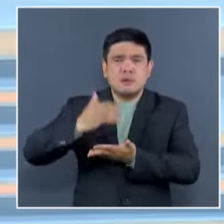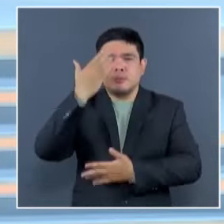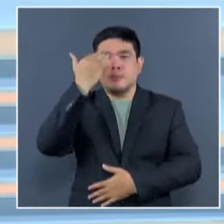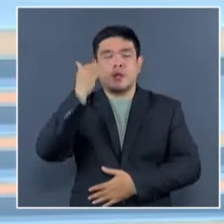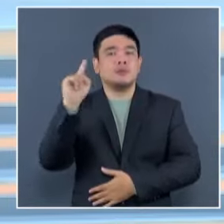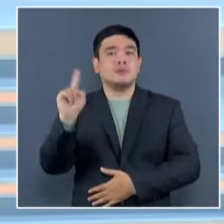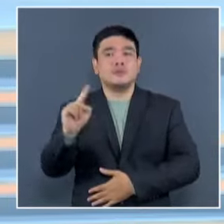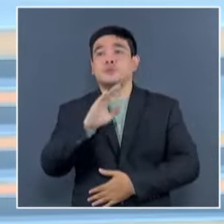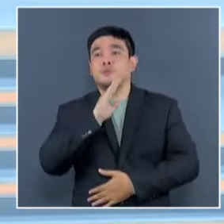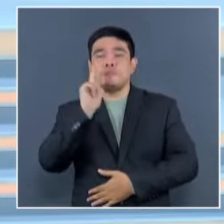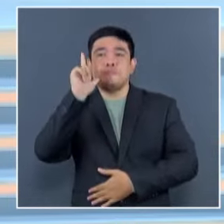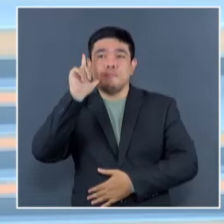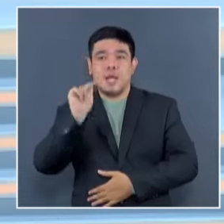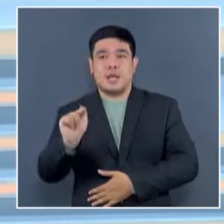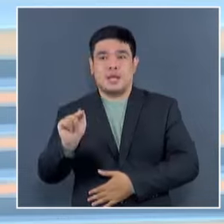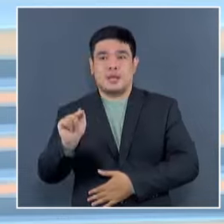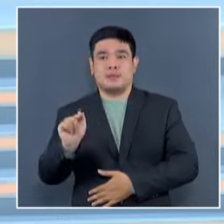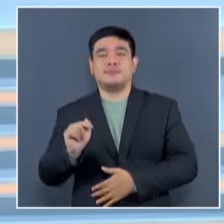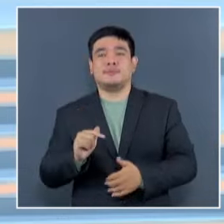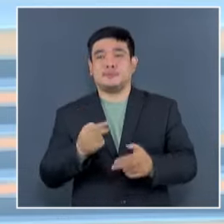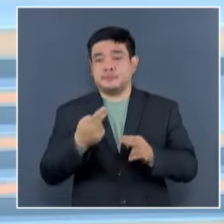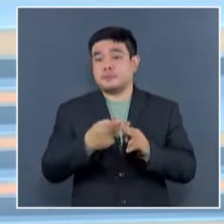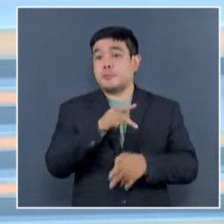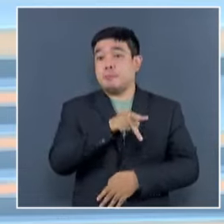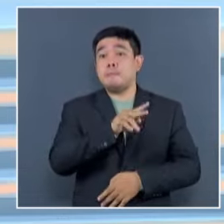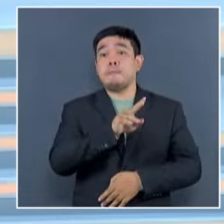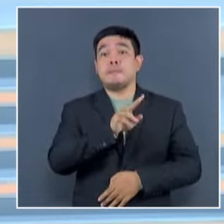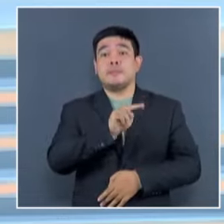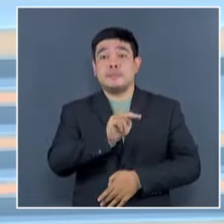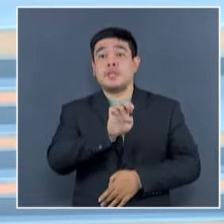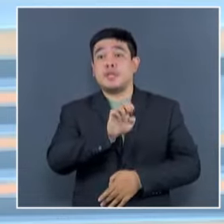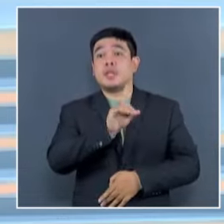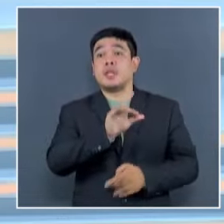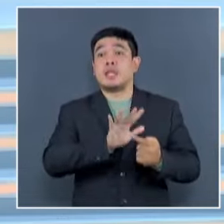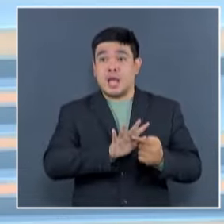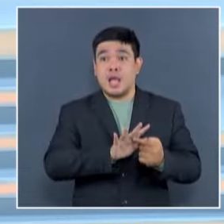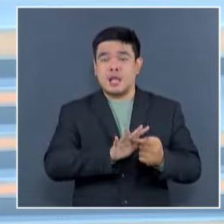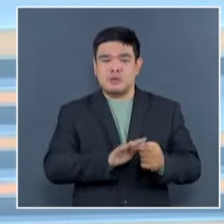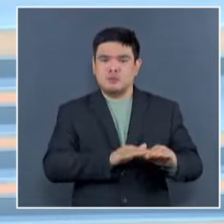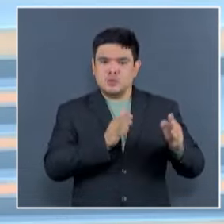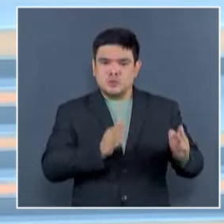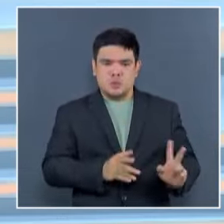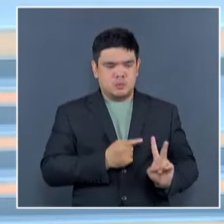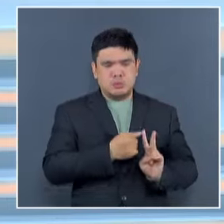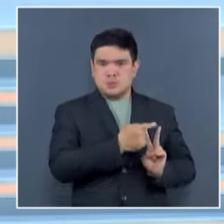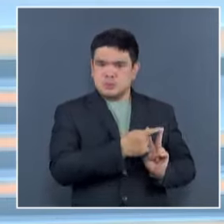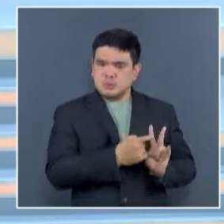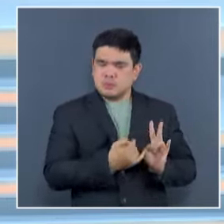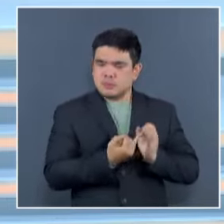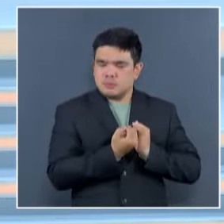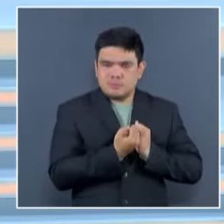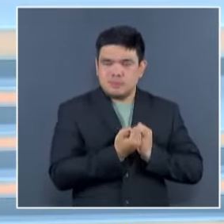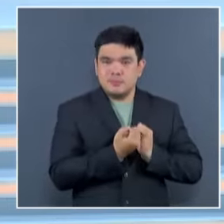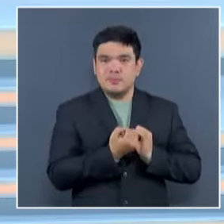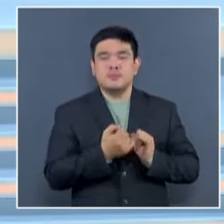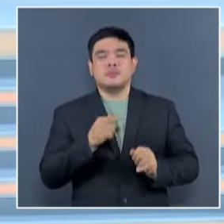อกฮะและคุณแม่เลยนะฮะคุณแม่พนิดาเมื่อวานนี้ฮะตั้งโต๊ะกับคุณแซนจนหลายคนถามเขาดีกันตอนไหนเขาดี